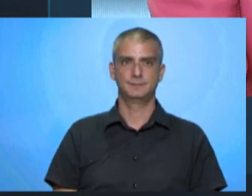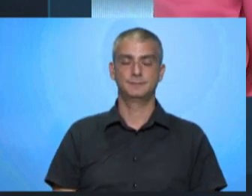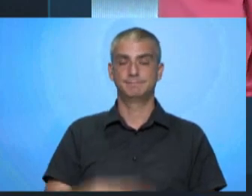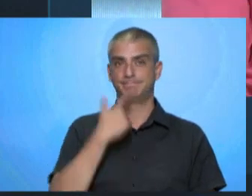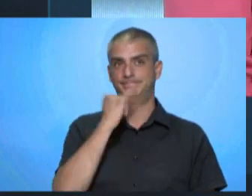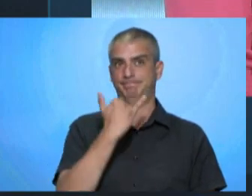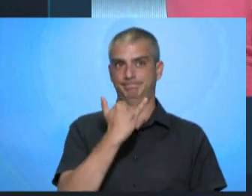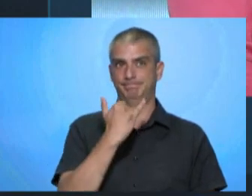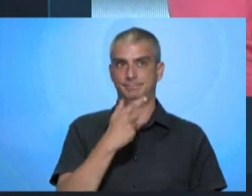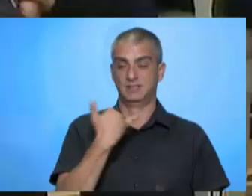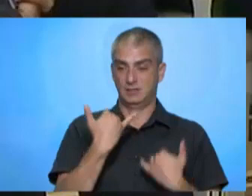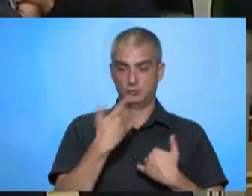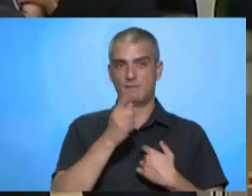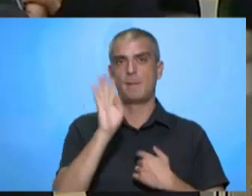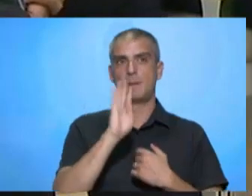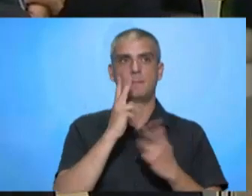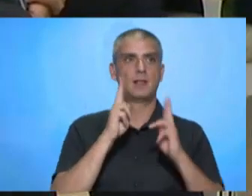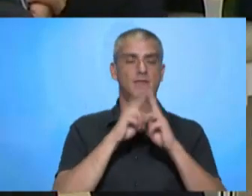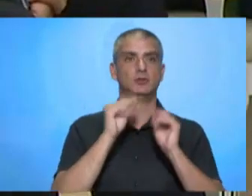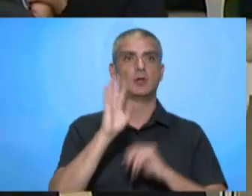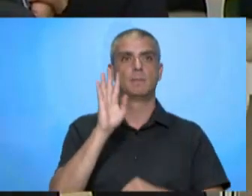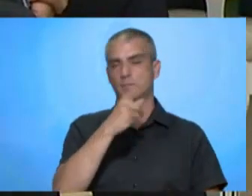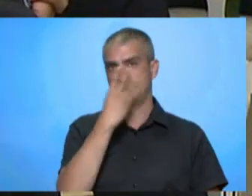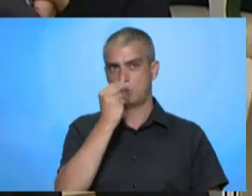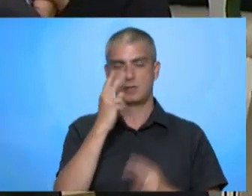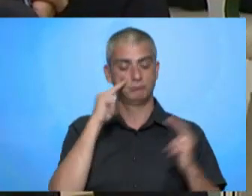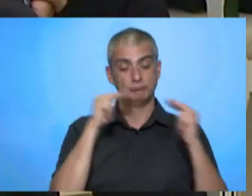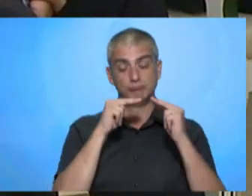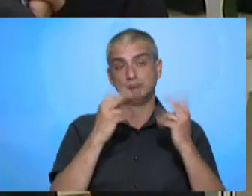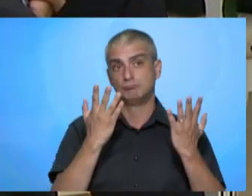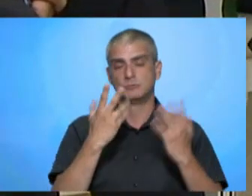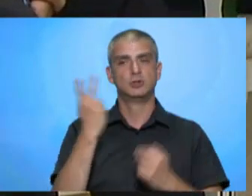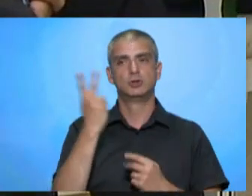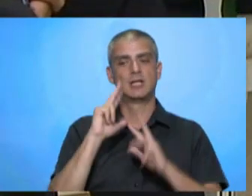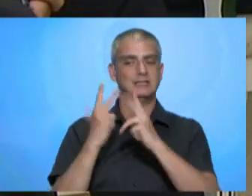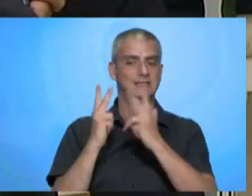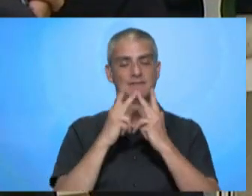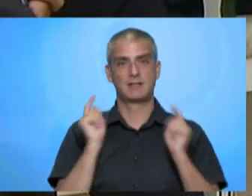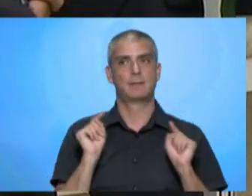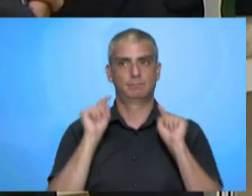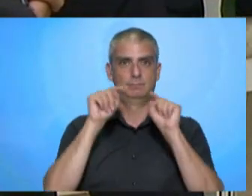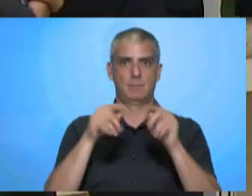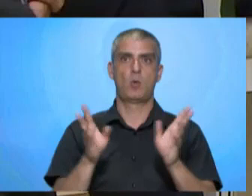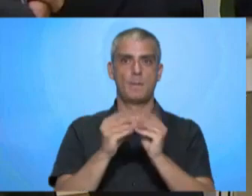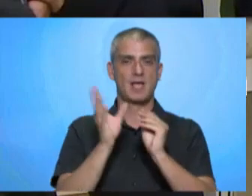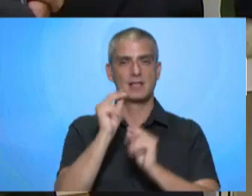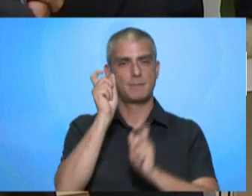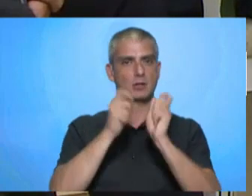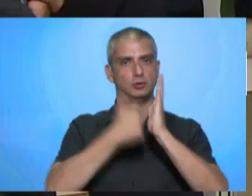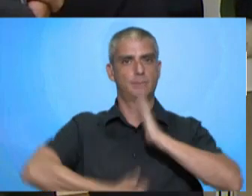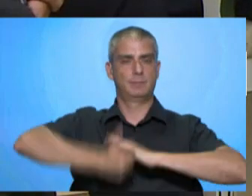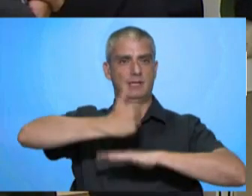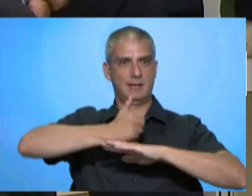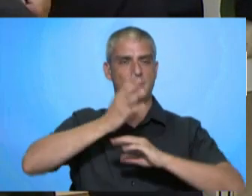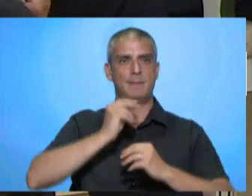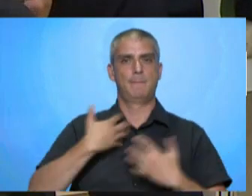כן, גאולה, אז בזמן הזה נתניהו נועד עם פוטין בארבע עיניים, אולי קצת יותר, כי שני הצוותים הגיעו ביחד עם אישים בכירים, גם